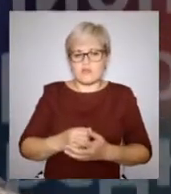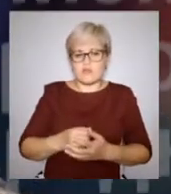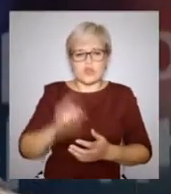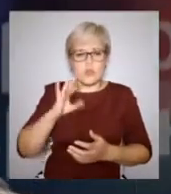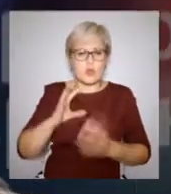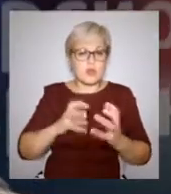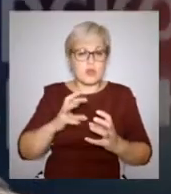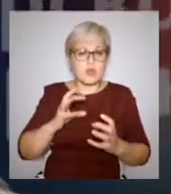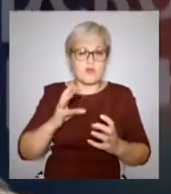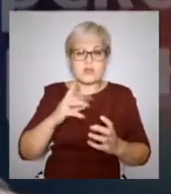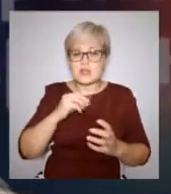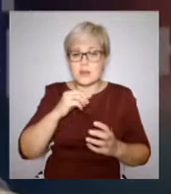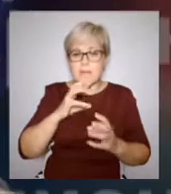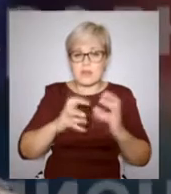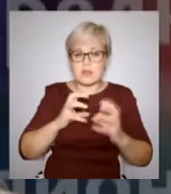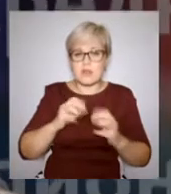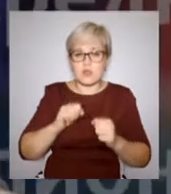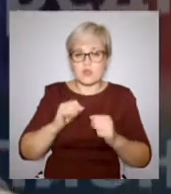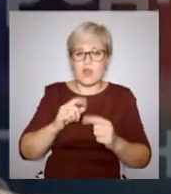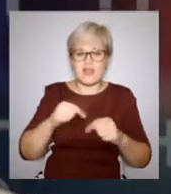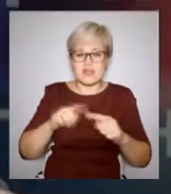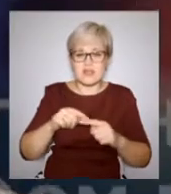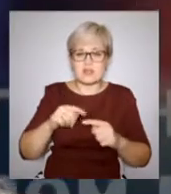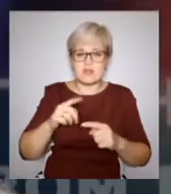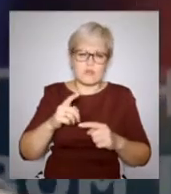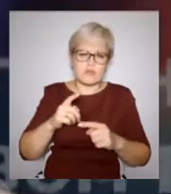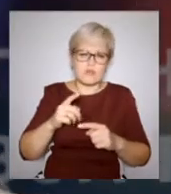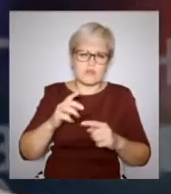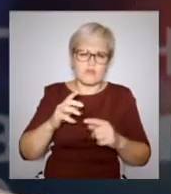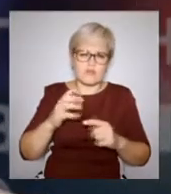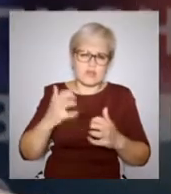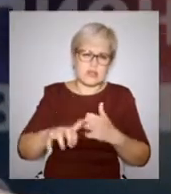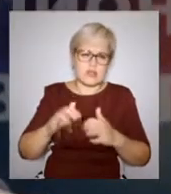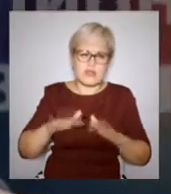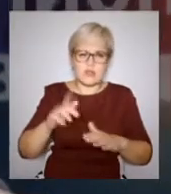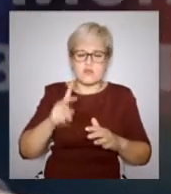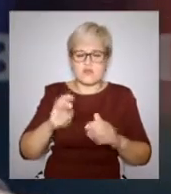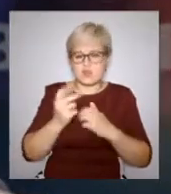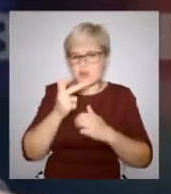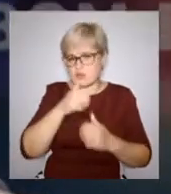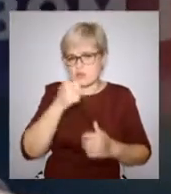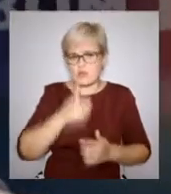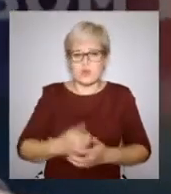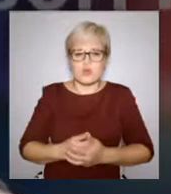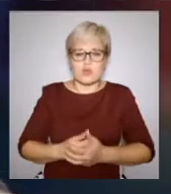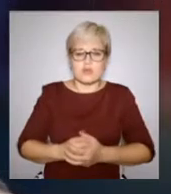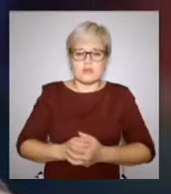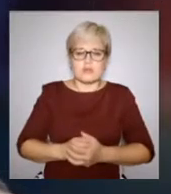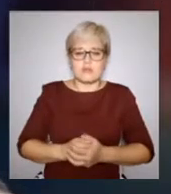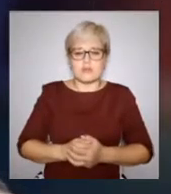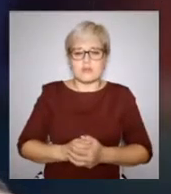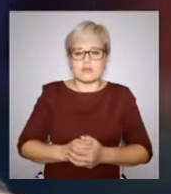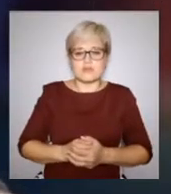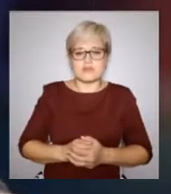первом полусреднем весе 2011 году чемпион мира по версии всемирной боксёрской организации первом полусреднем весе